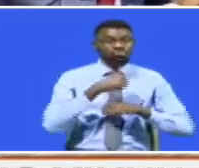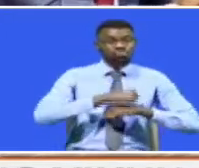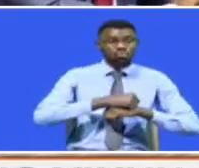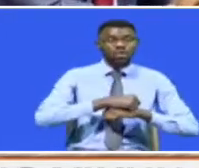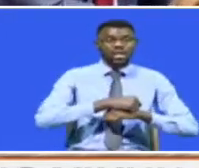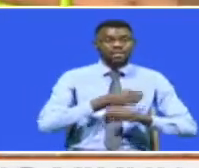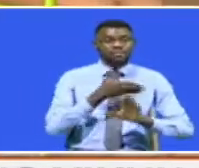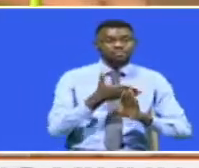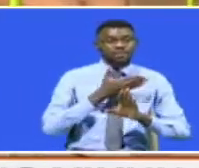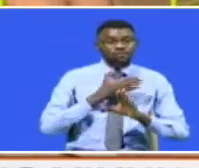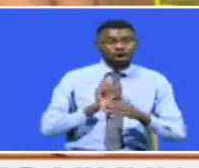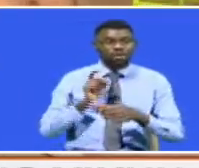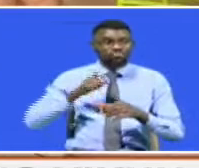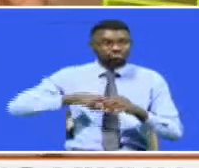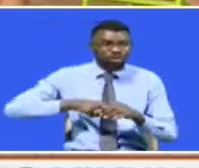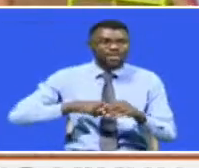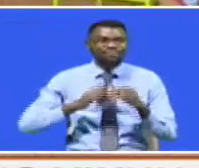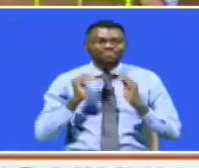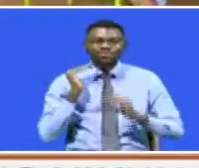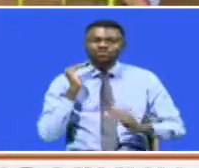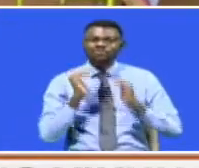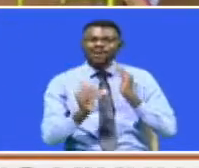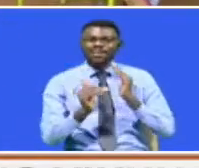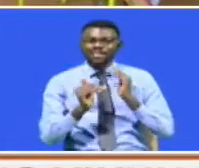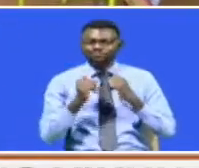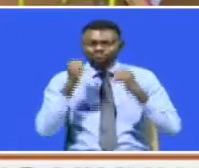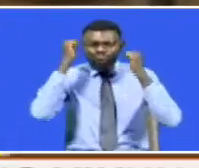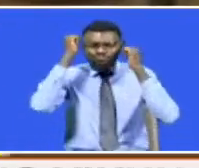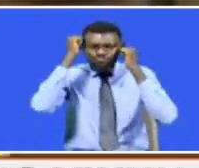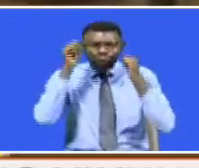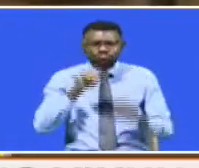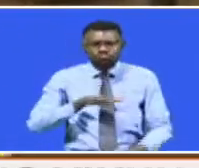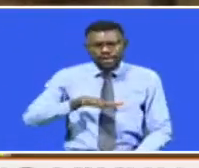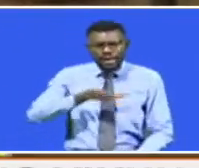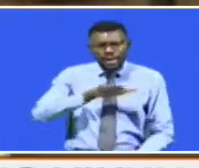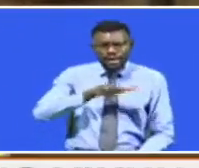chuo kikuu ili kusomea taaluma wanazopenda. Na jinsi ilivyokuwa kwenye ule